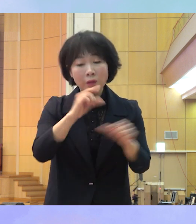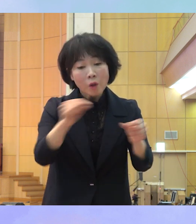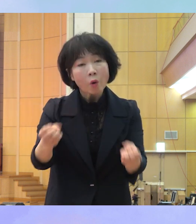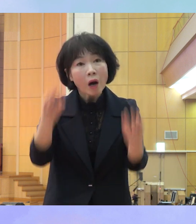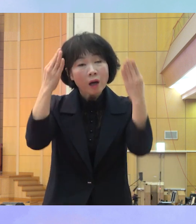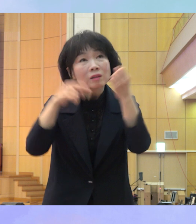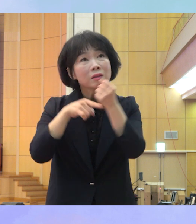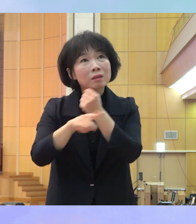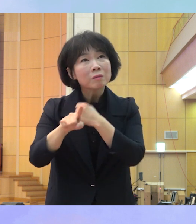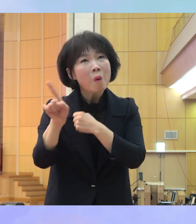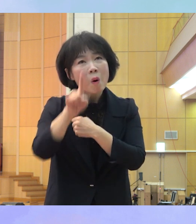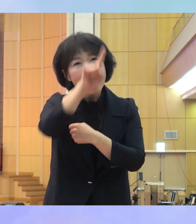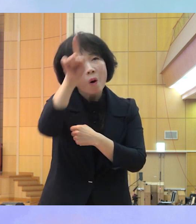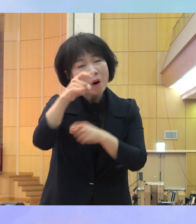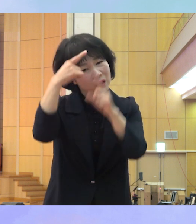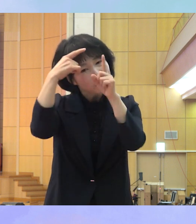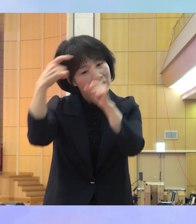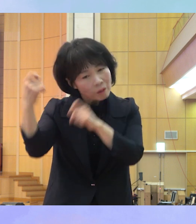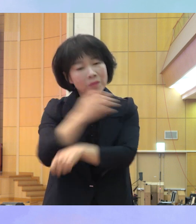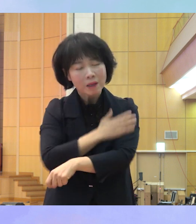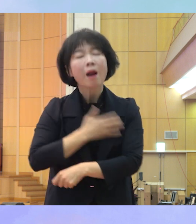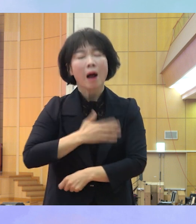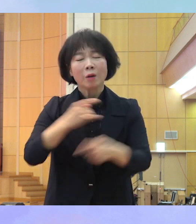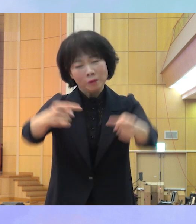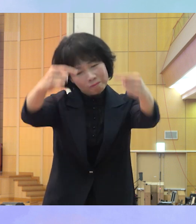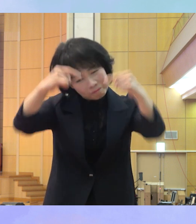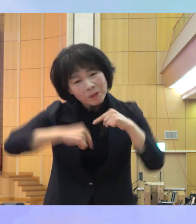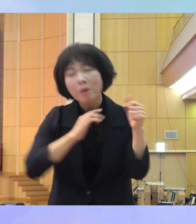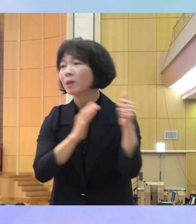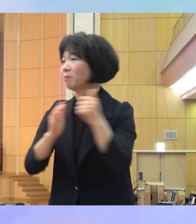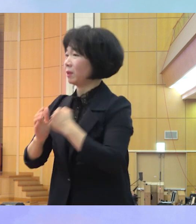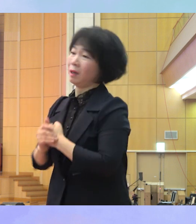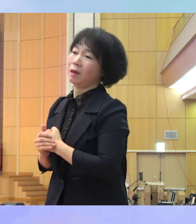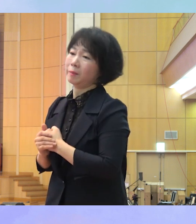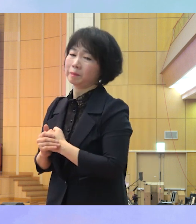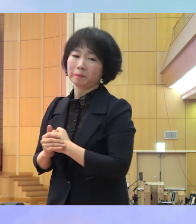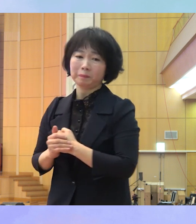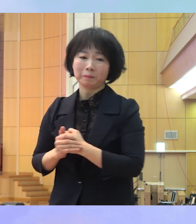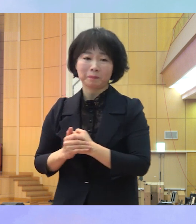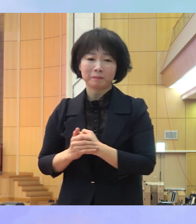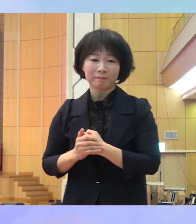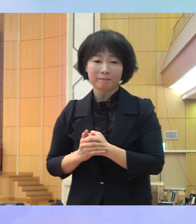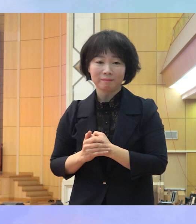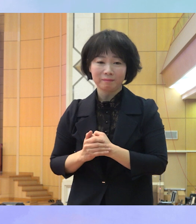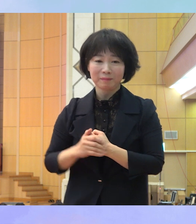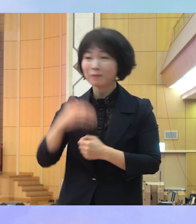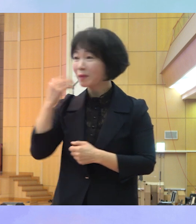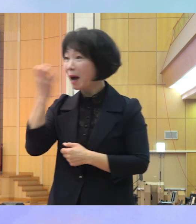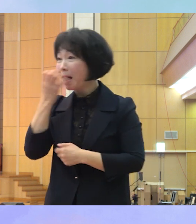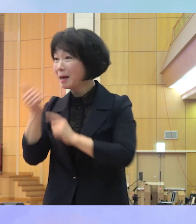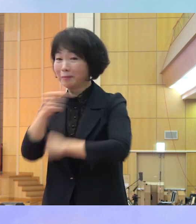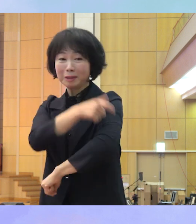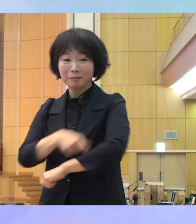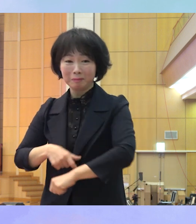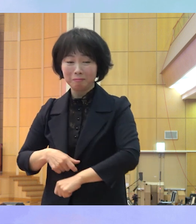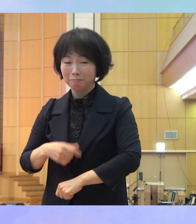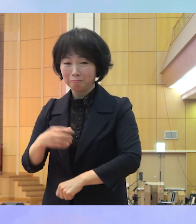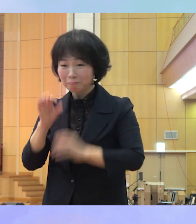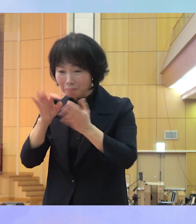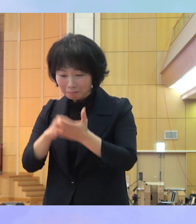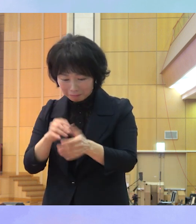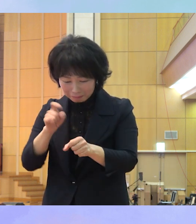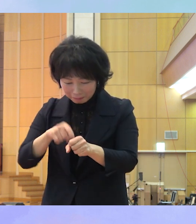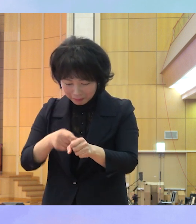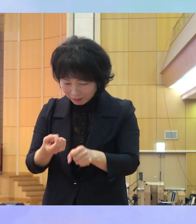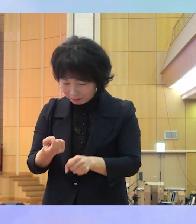거예요. 성찬식에 참여해서 주니까 제가 서론에서 말할 때 아무것도 모르고 주려면 좀